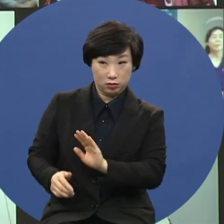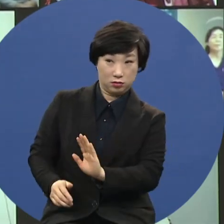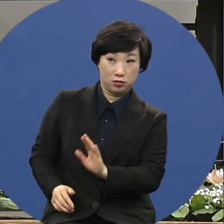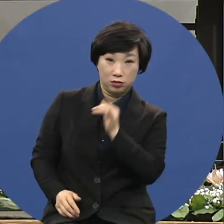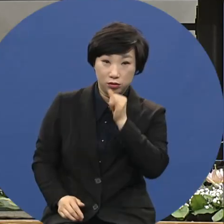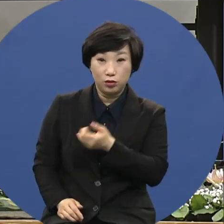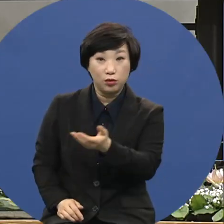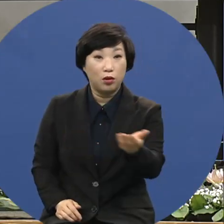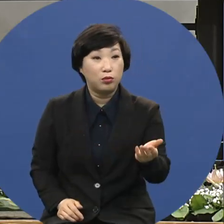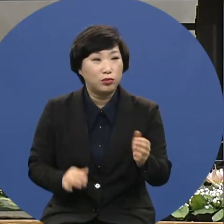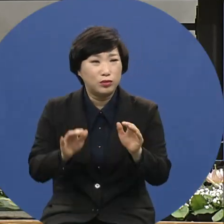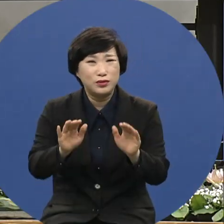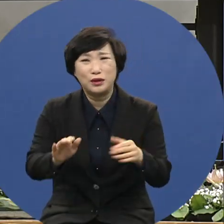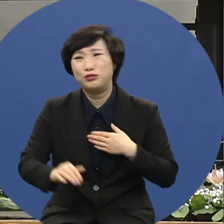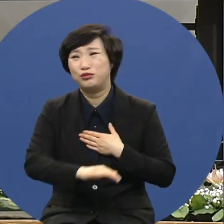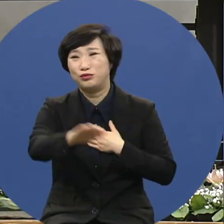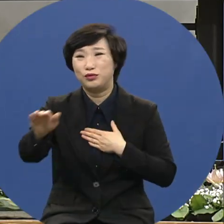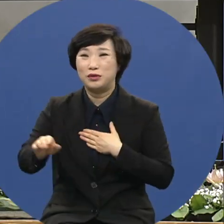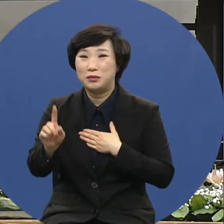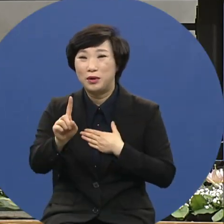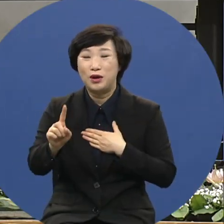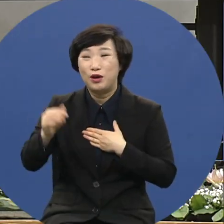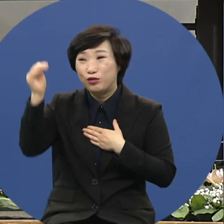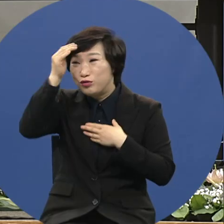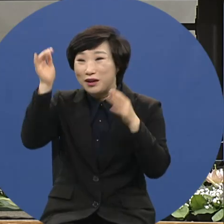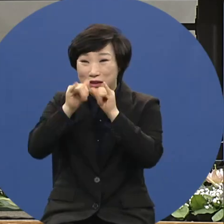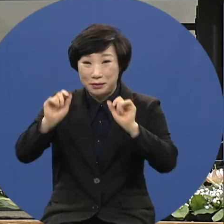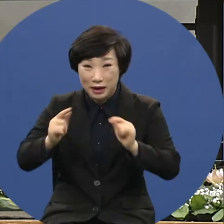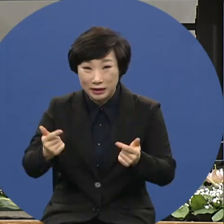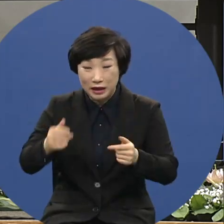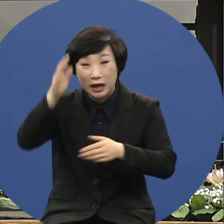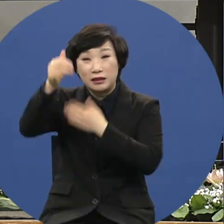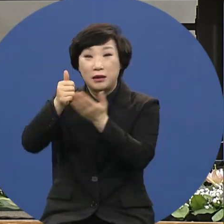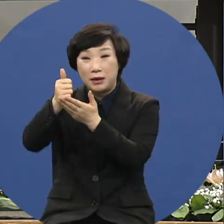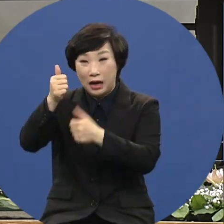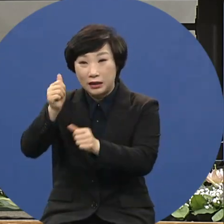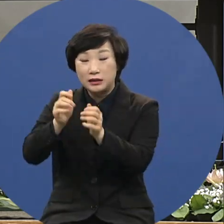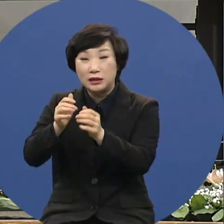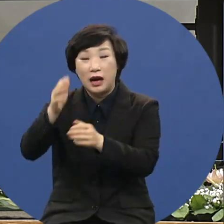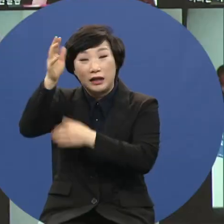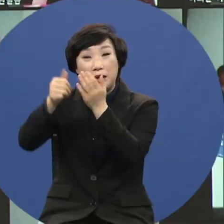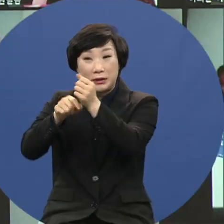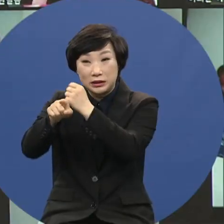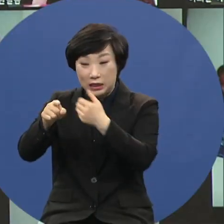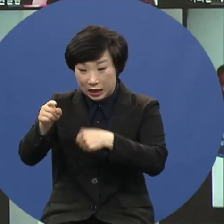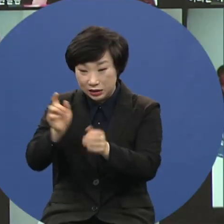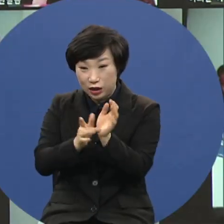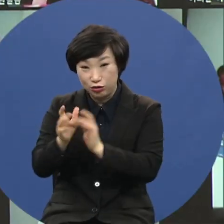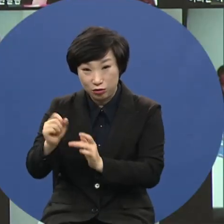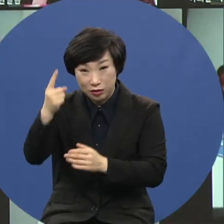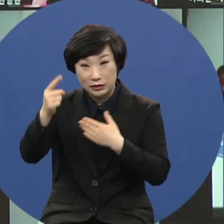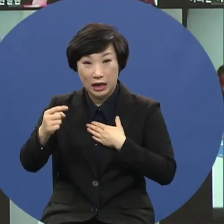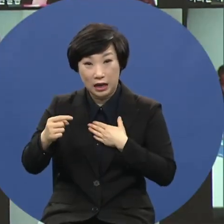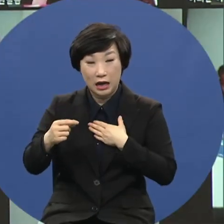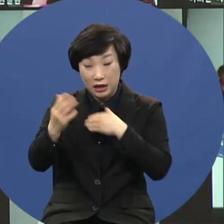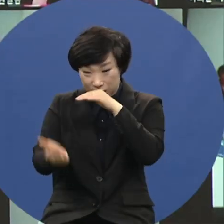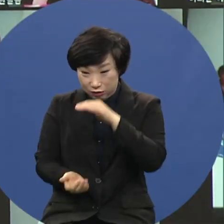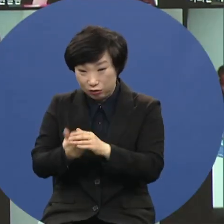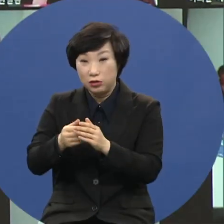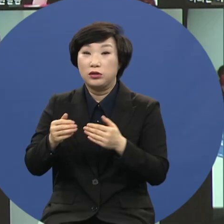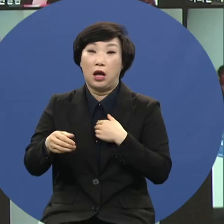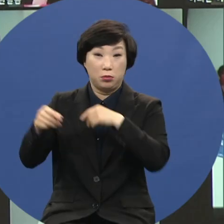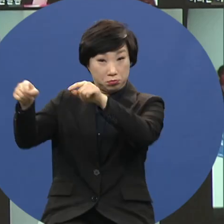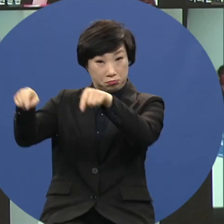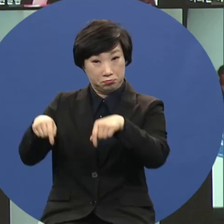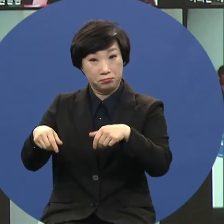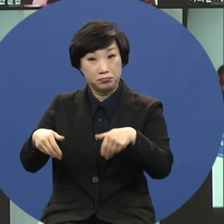우리는 구경뿐이 아니라 하나님의 뜻이 아들로 내게 이루어지는, 내가 하나님의 뜻을 아들로 이루는 당사자가